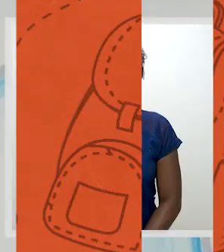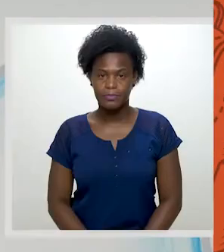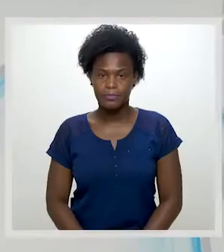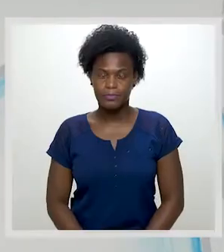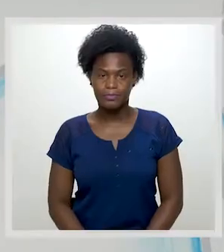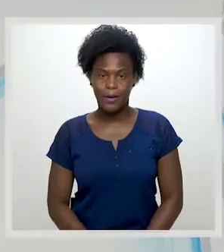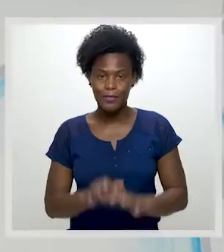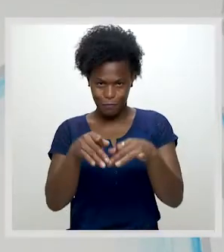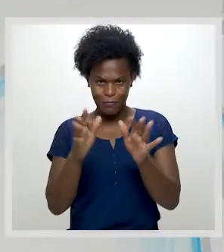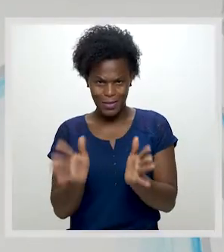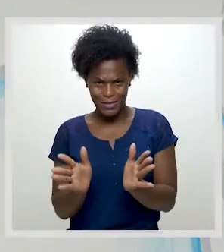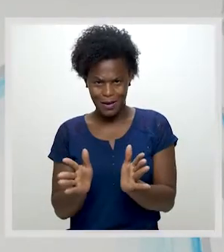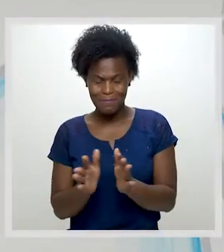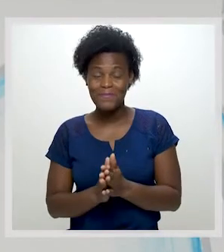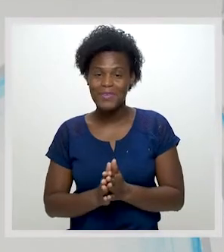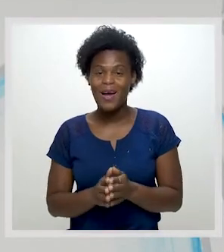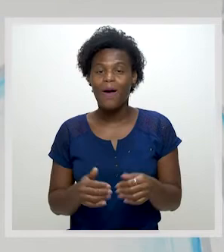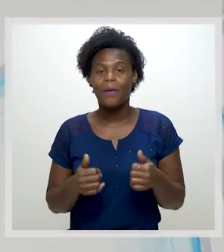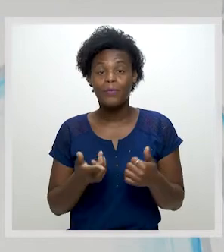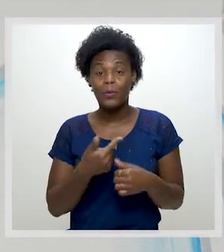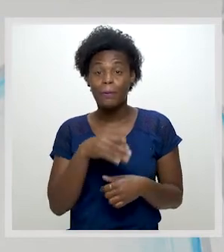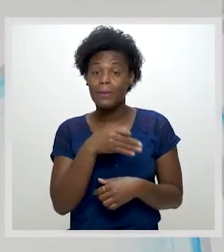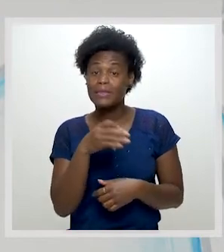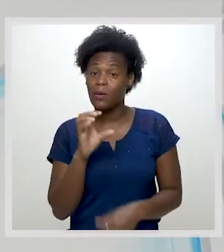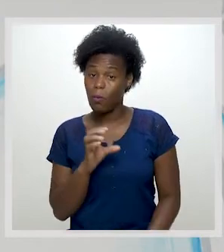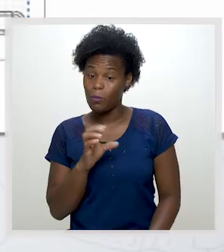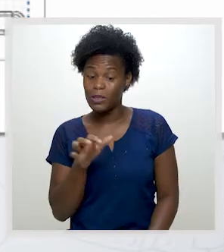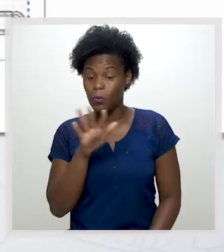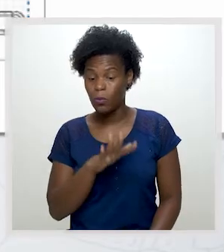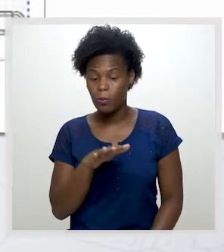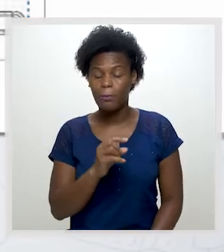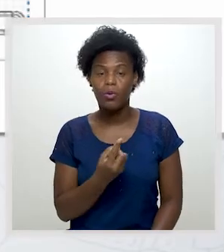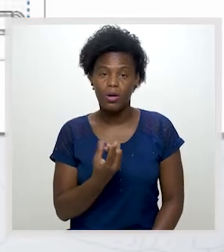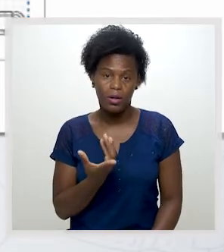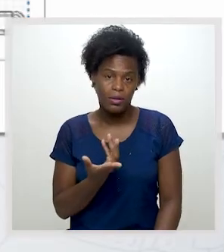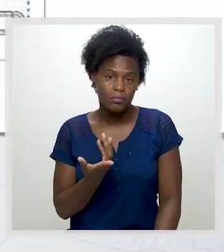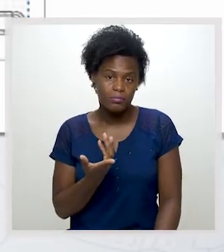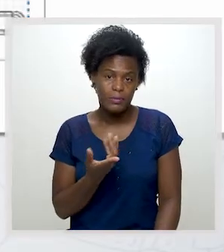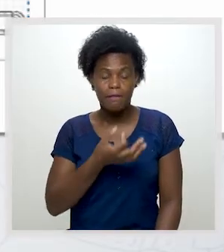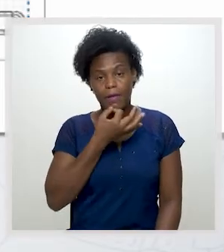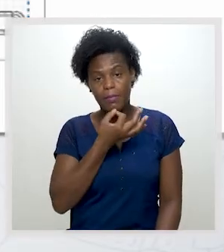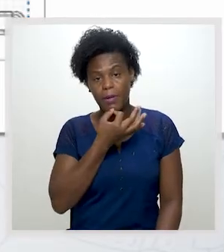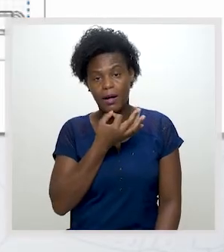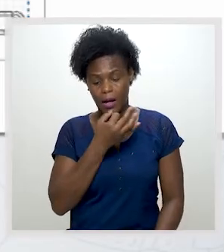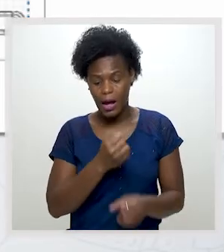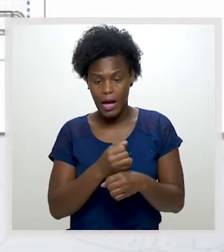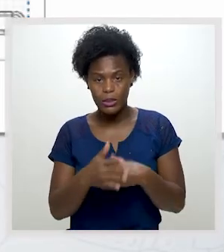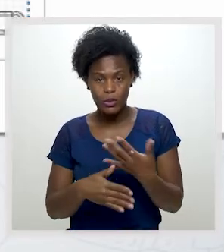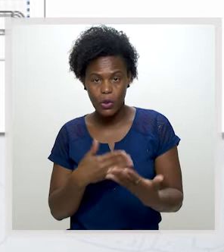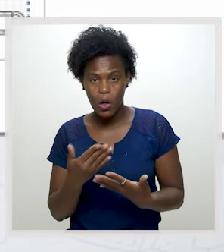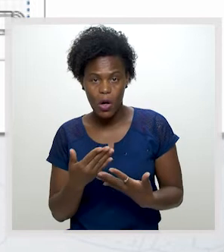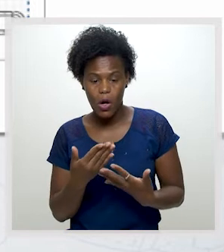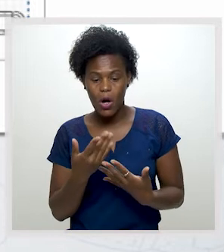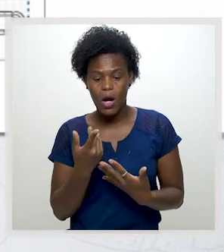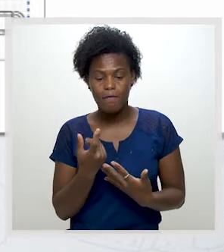Ça y est, tu as terminé? Alors, on utilise le passé composé pour parler d'une action accomplie, finie